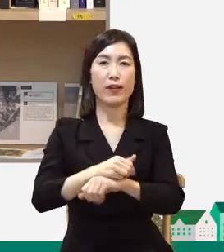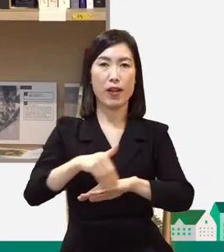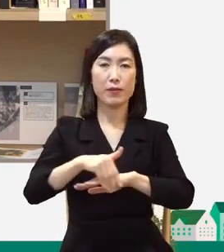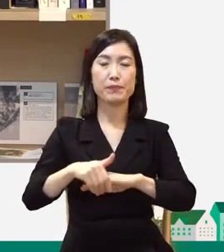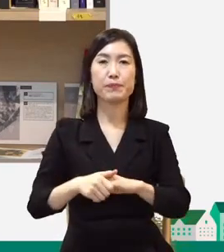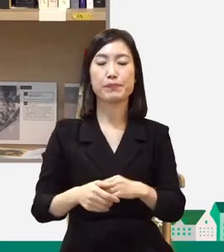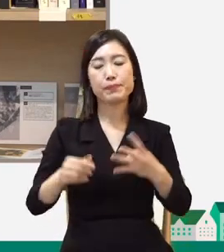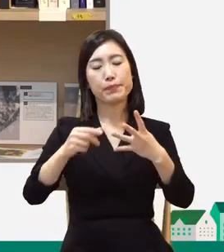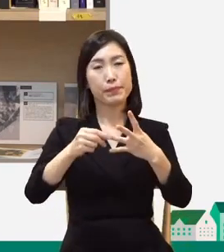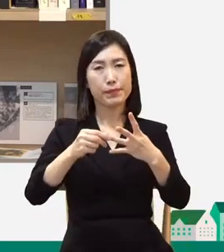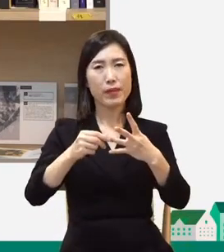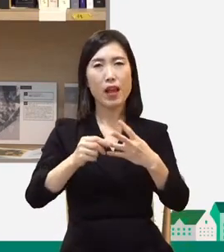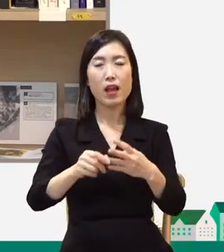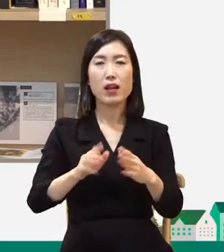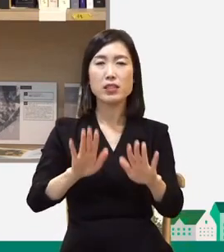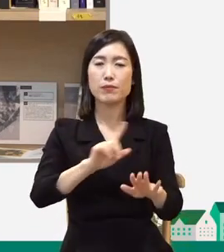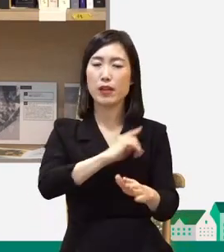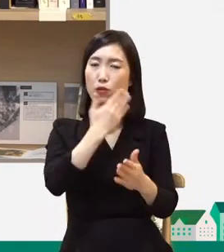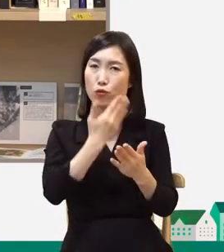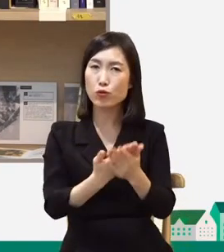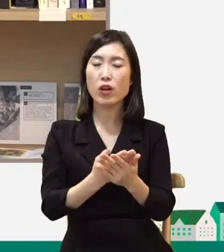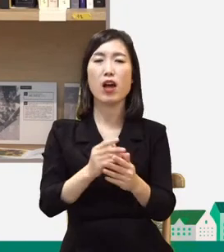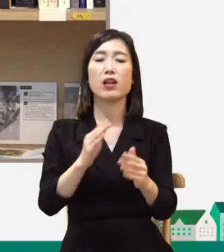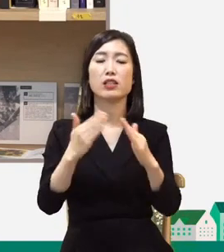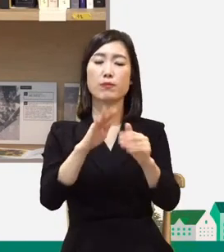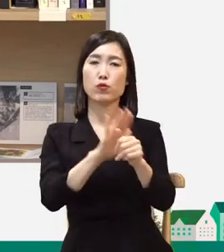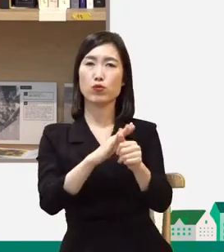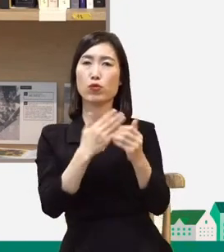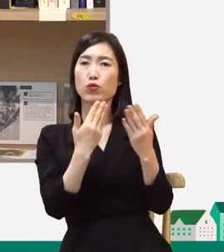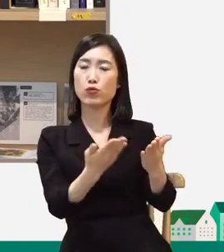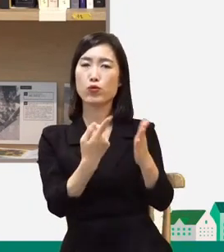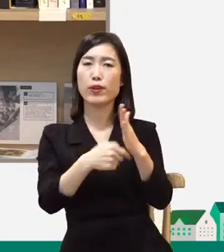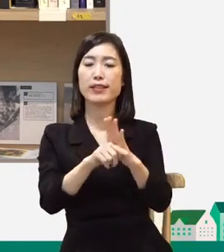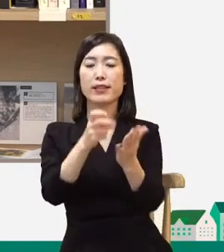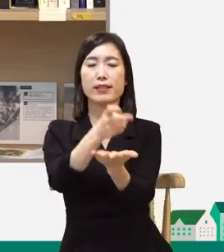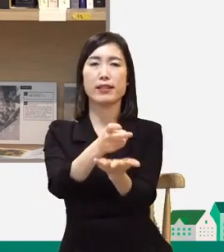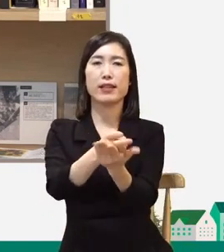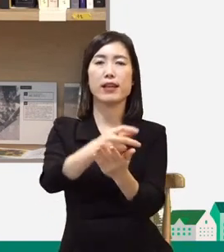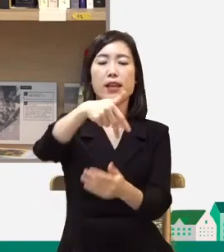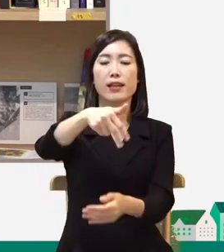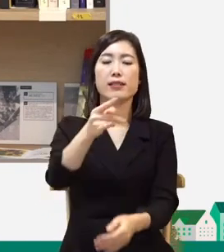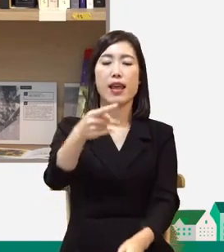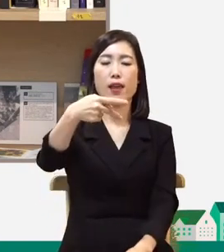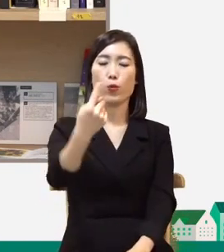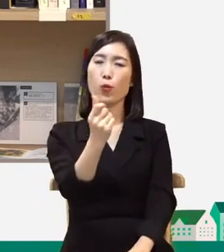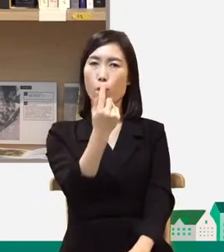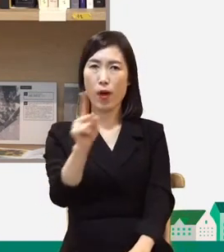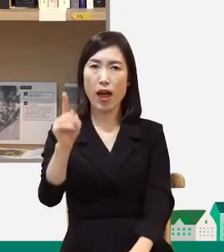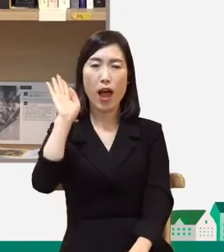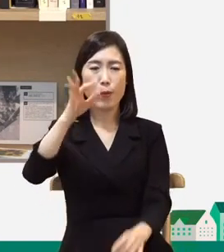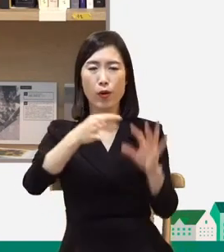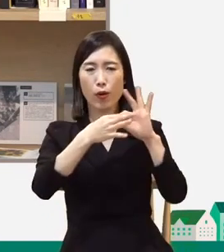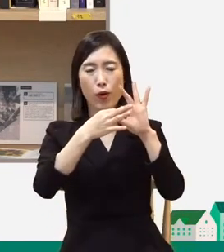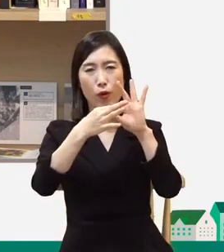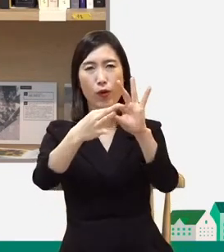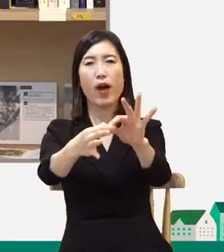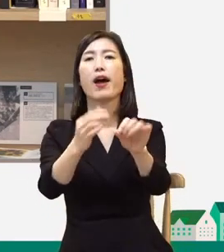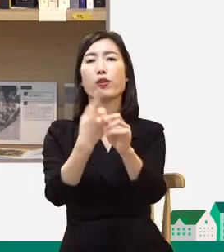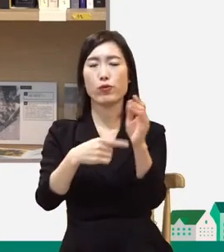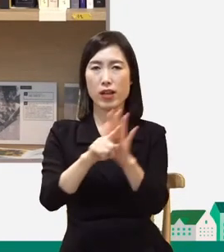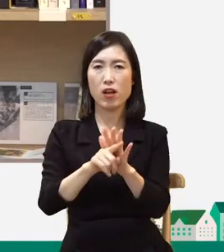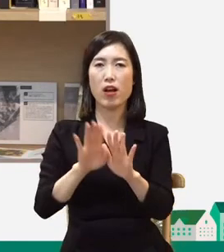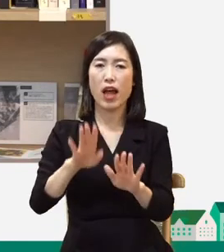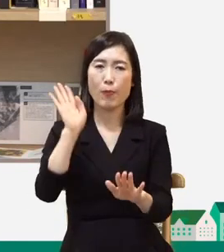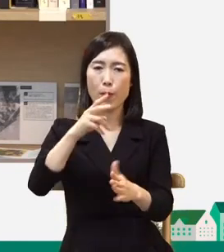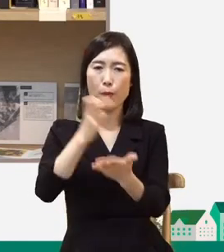세션 3 제도화는 어느 무엇보다 중요하죠. 지금 말씀하신 이 지원주택이 어떻게 그 지속 가능할 수 있을 것인가, 아니면 현장에 정말 안착할 수